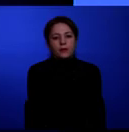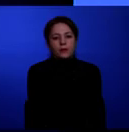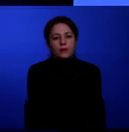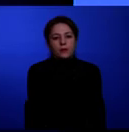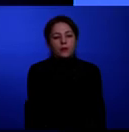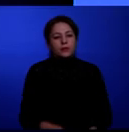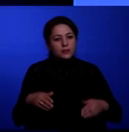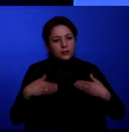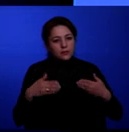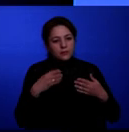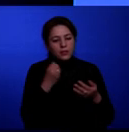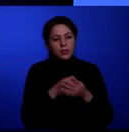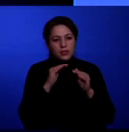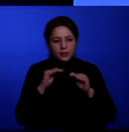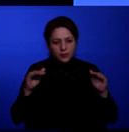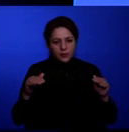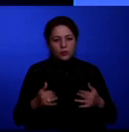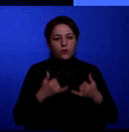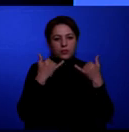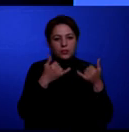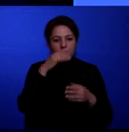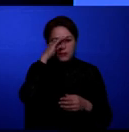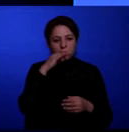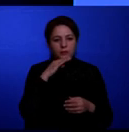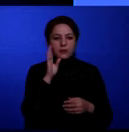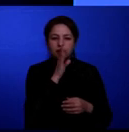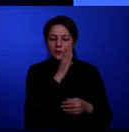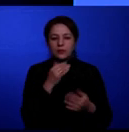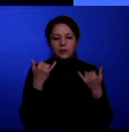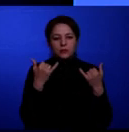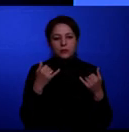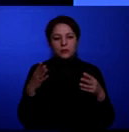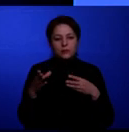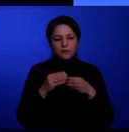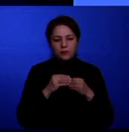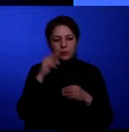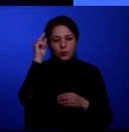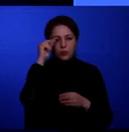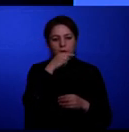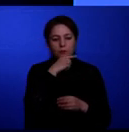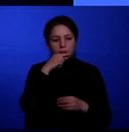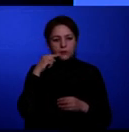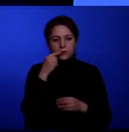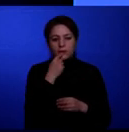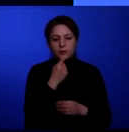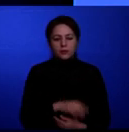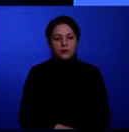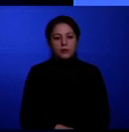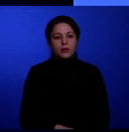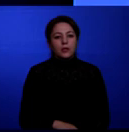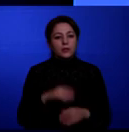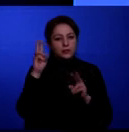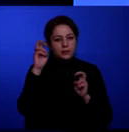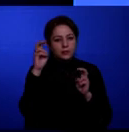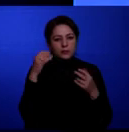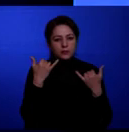здравствуйте дорогие ребята и уважаемые родители сегодня у нас с вами урок русского языка и тема